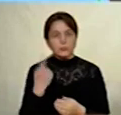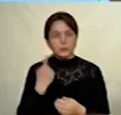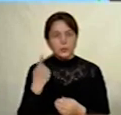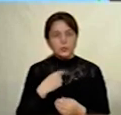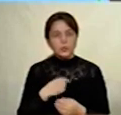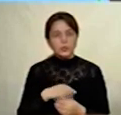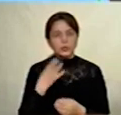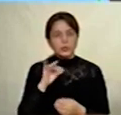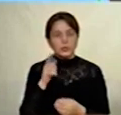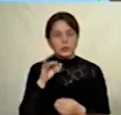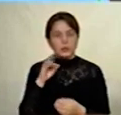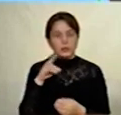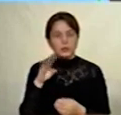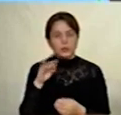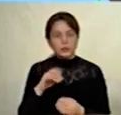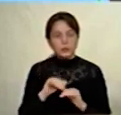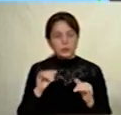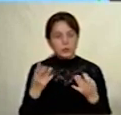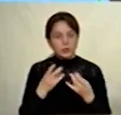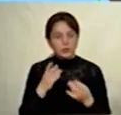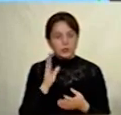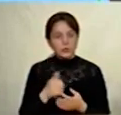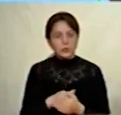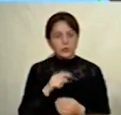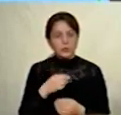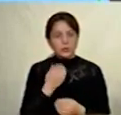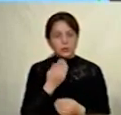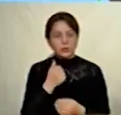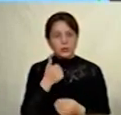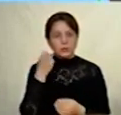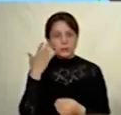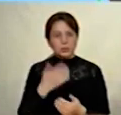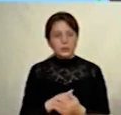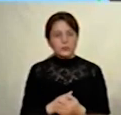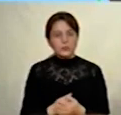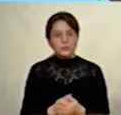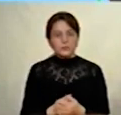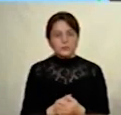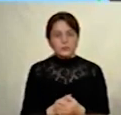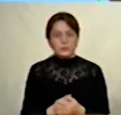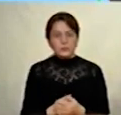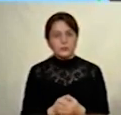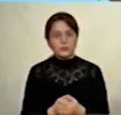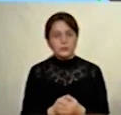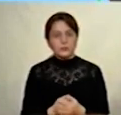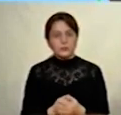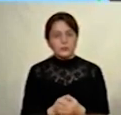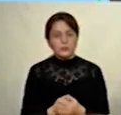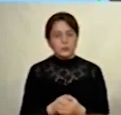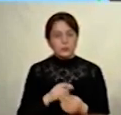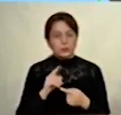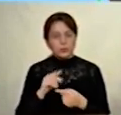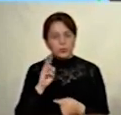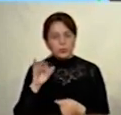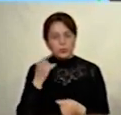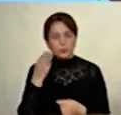yig'indini ko'paytmaga keltirib olishimiz kerak ekan. Buni siz yaxshi bilasiz. Demak, nechta qo'shiluvchidan